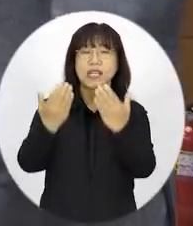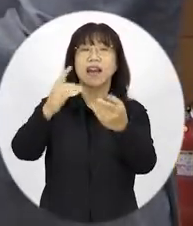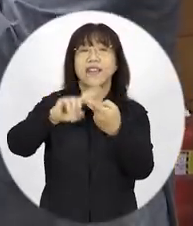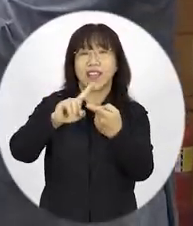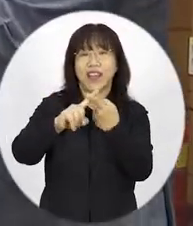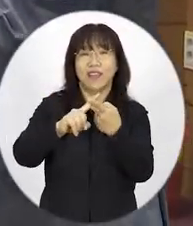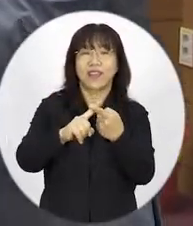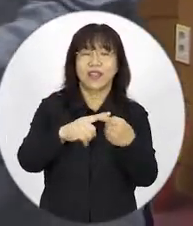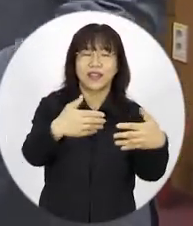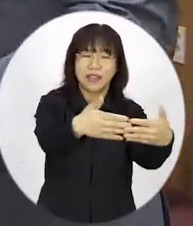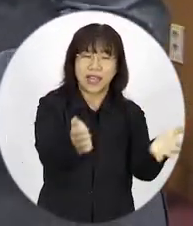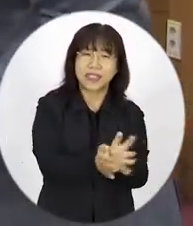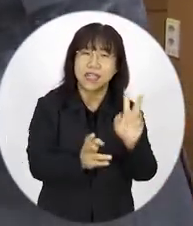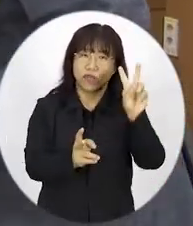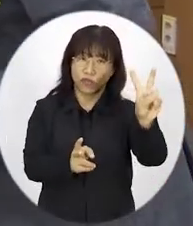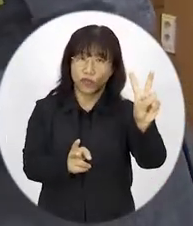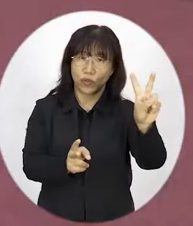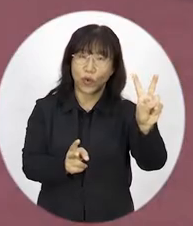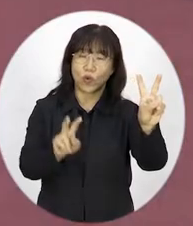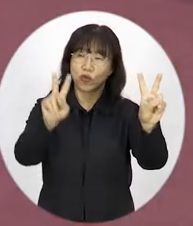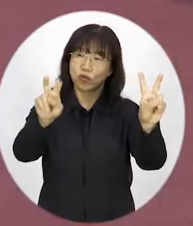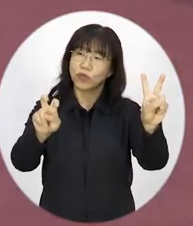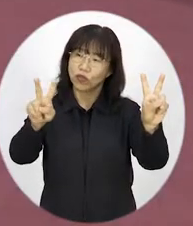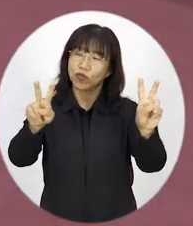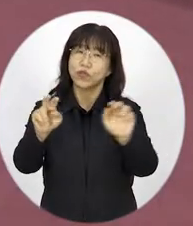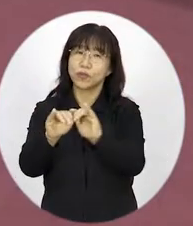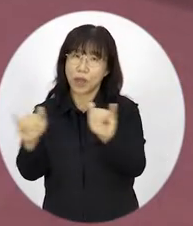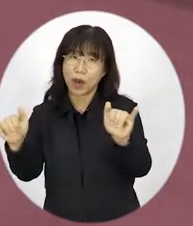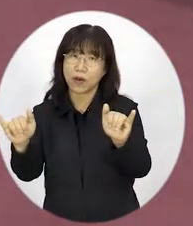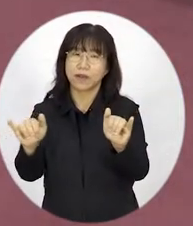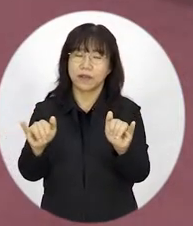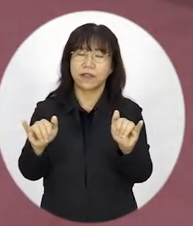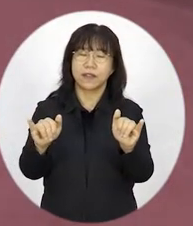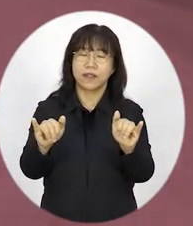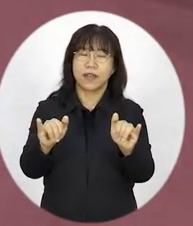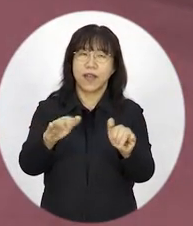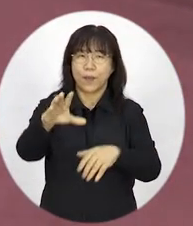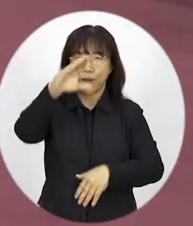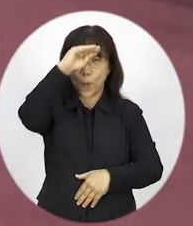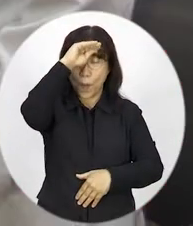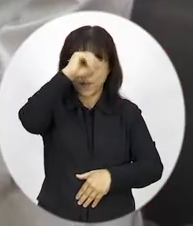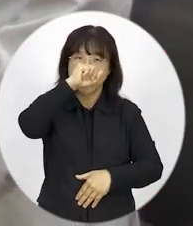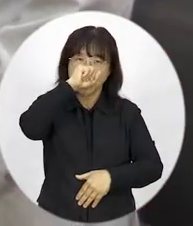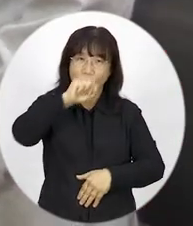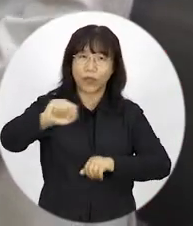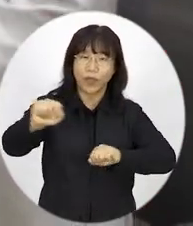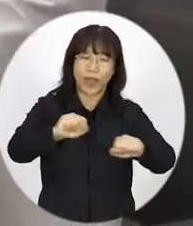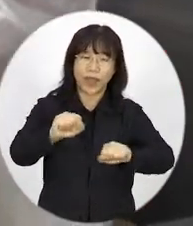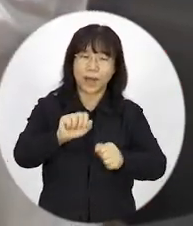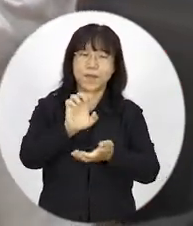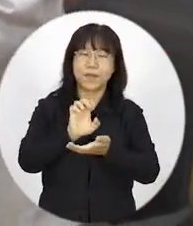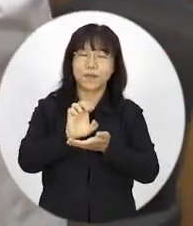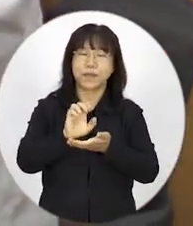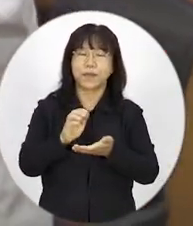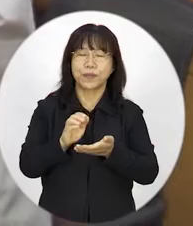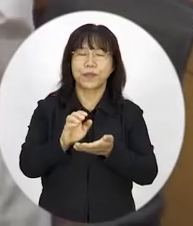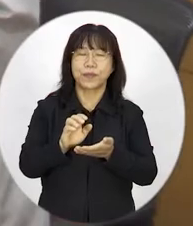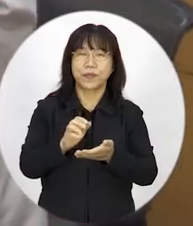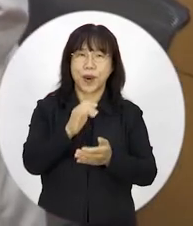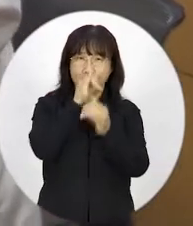부문별로 선정된 2개 단체와 22명의 구민에게 모범 및 선행 구민 표창장을 수여했습니다